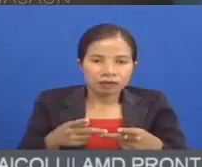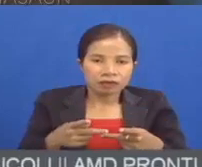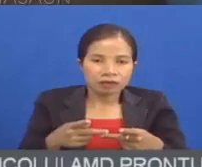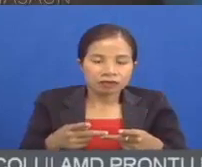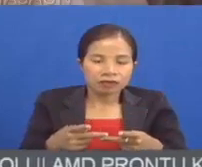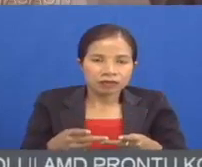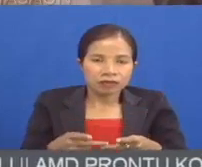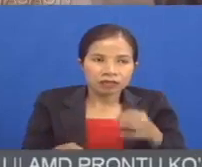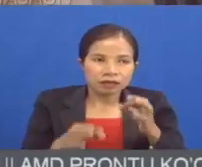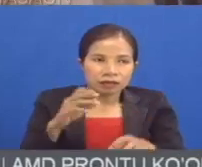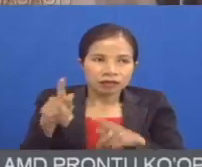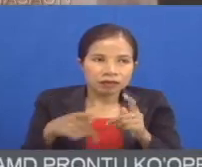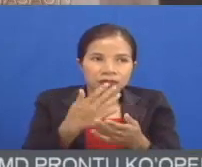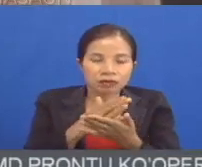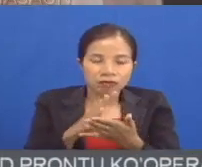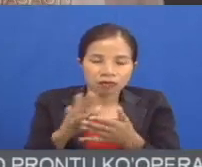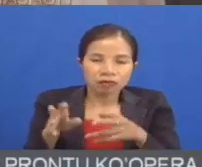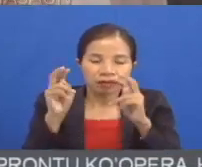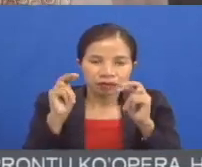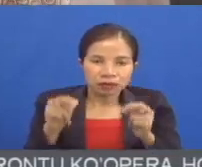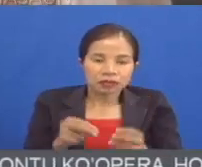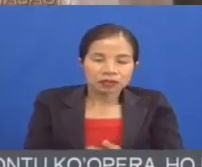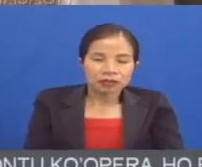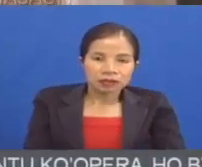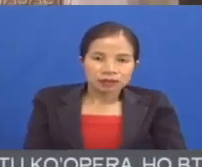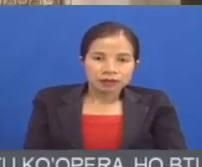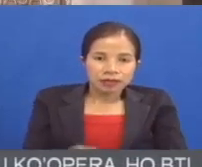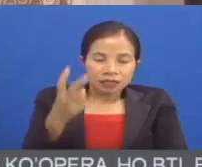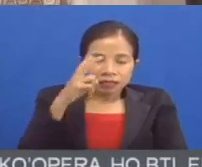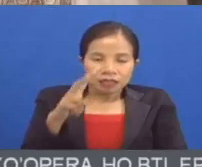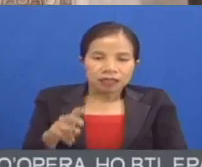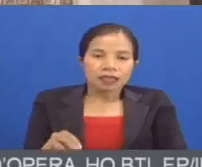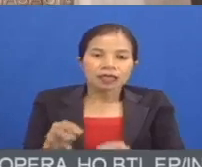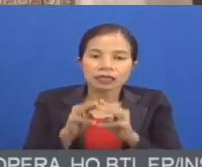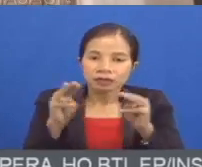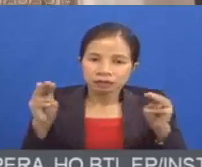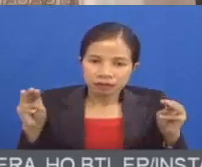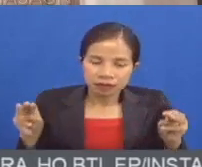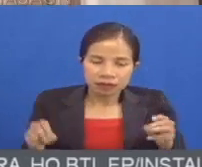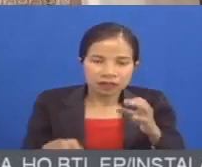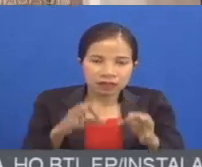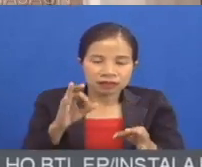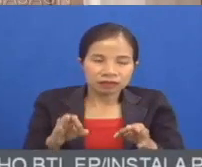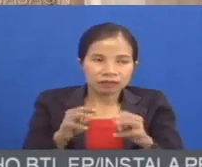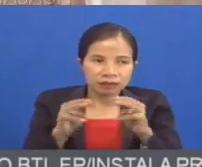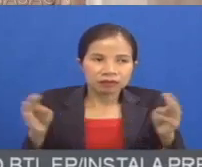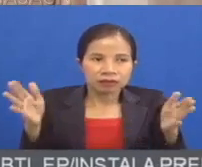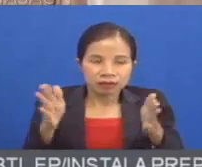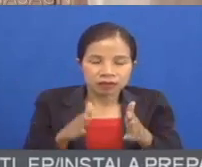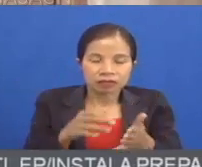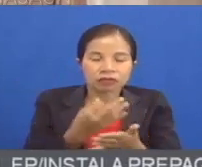sa ema tumai hola kan precisa mo sarenya ukuran hutu. Kalau ukuran ki